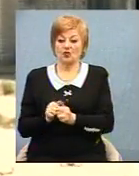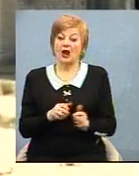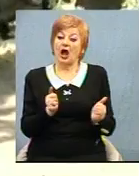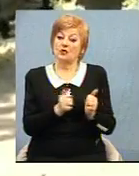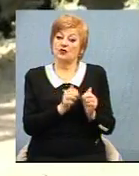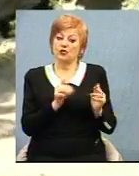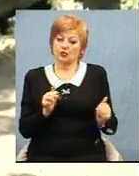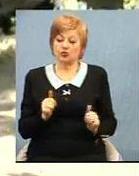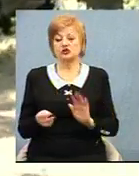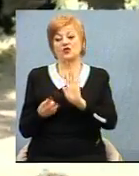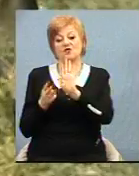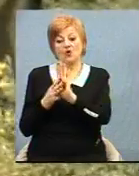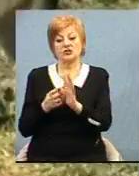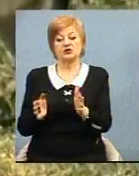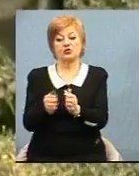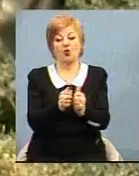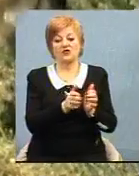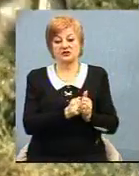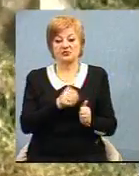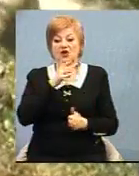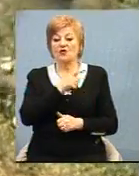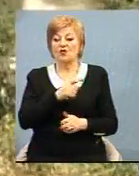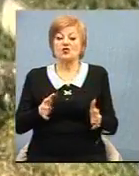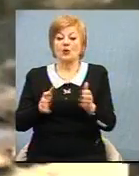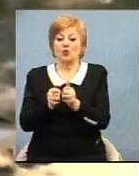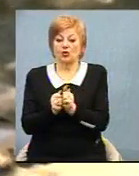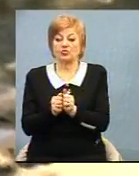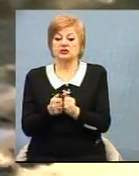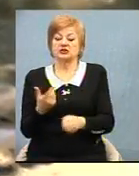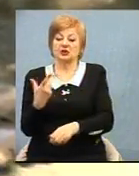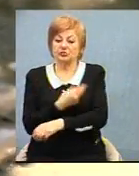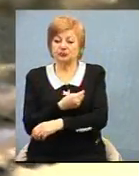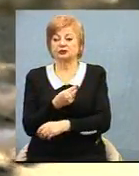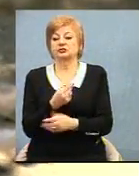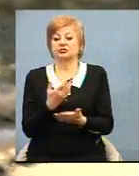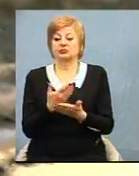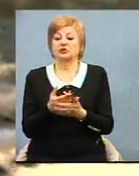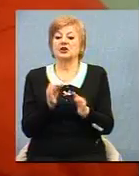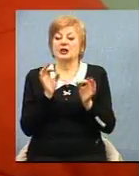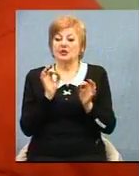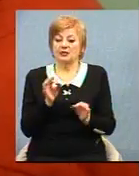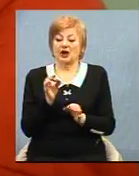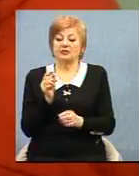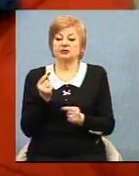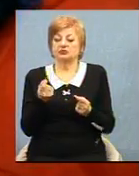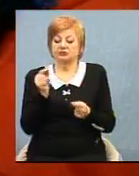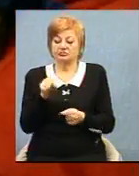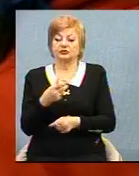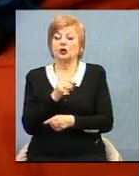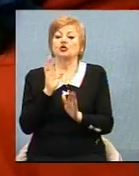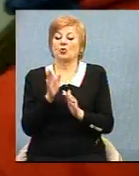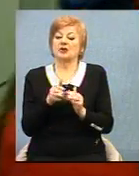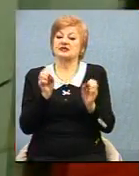Дніпрі працюють 8 ловців. Під час відлову застосовувати медичні препарати та розраховувати правильні пропорції можуть тільки